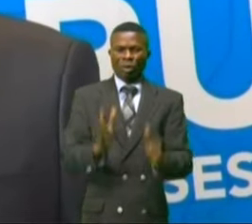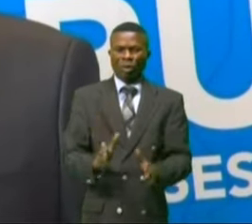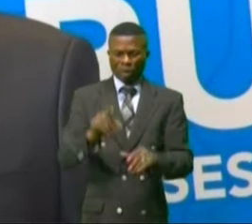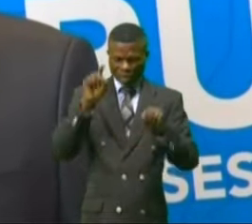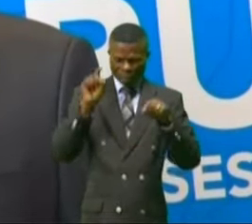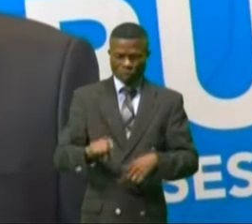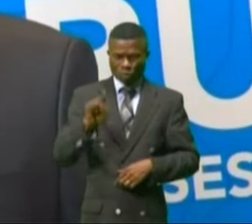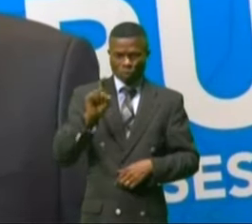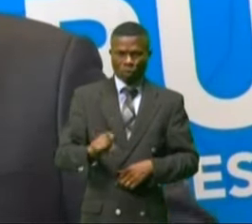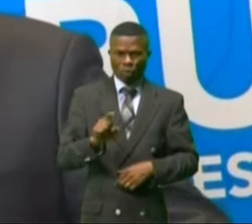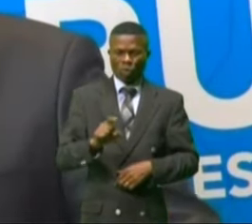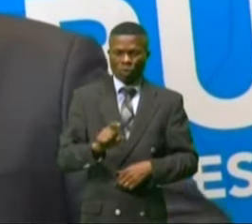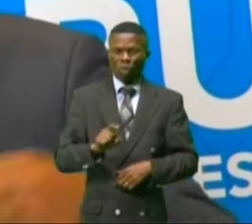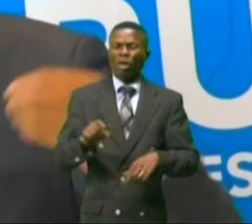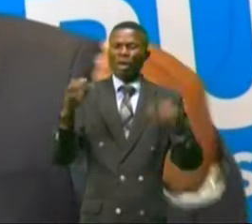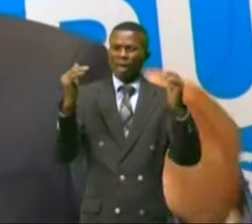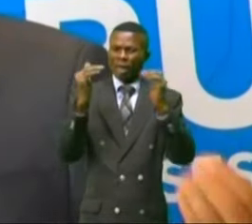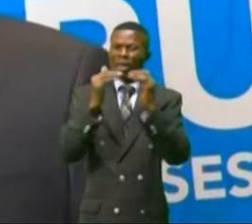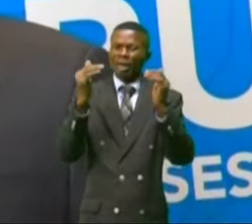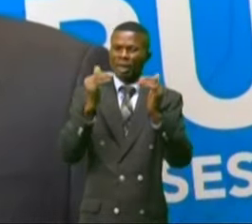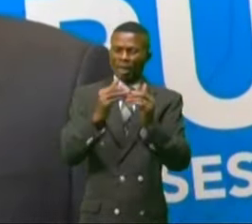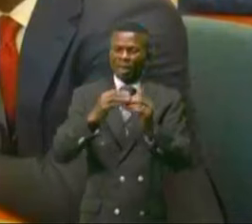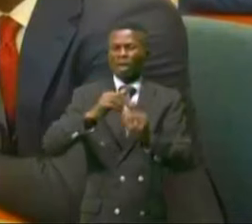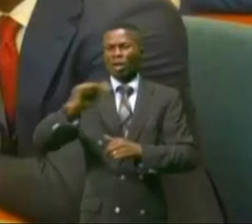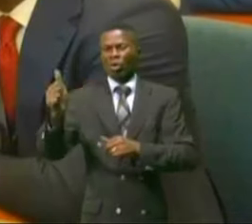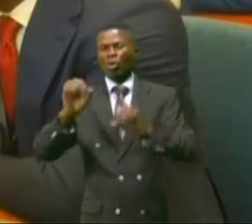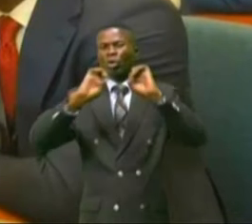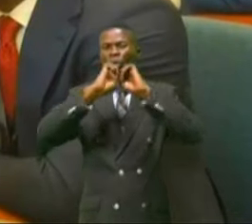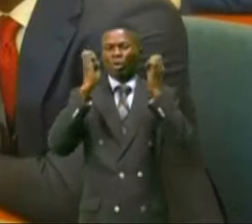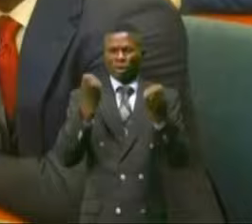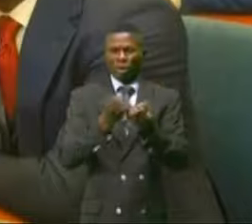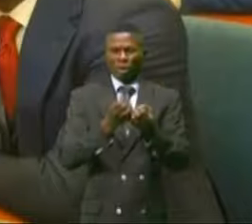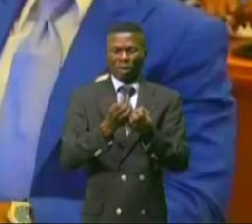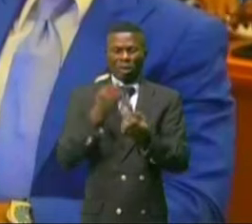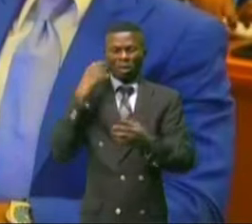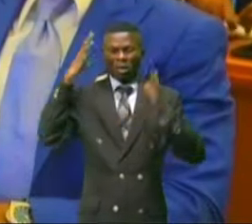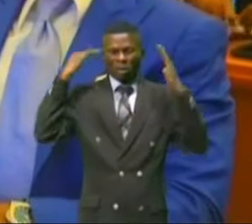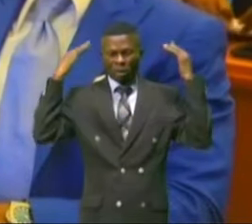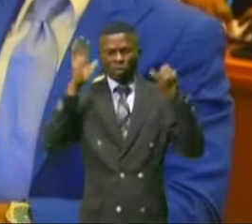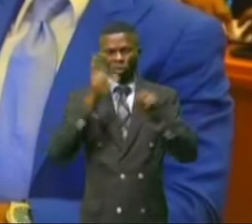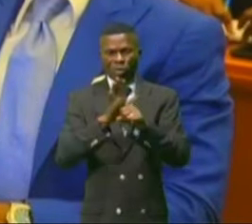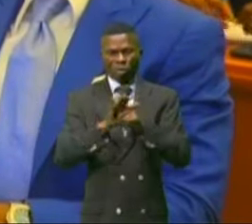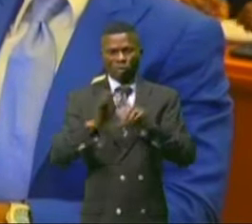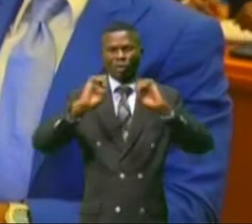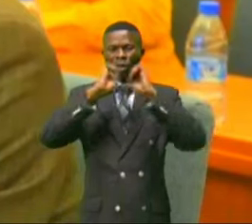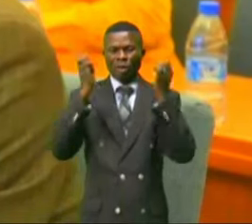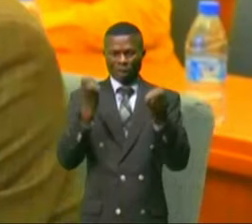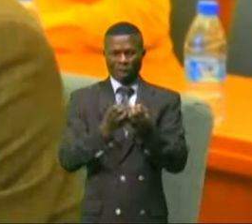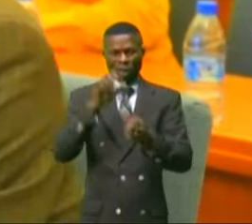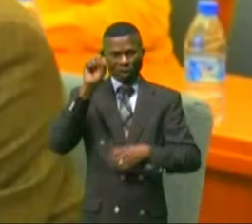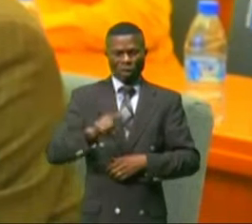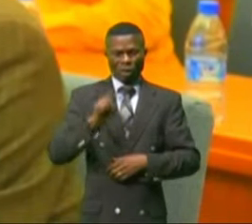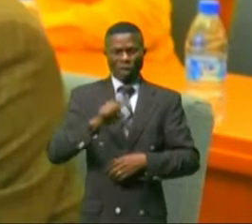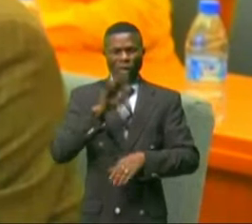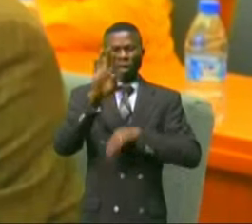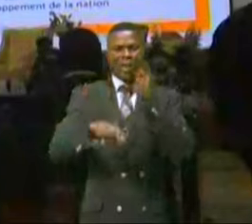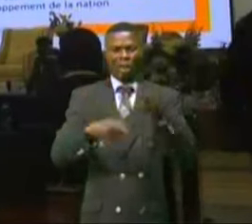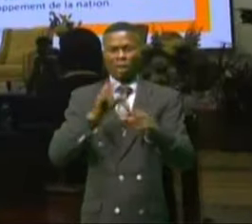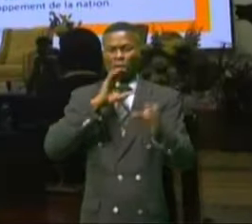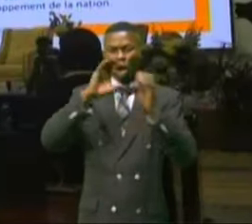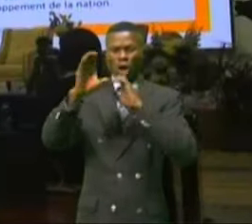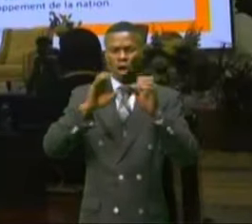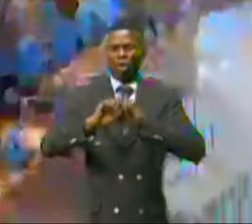être sur le marché comme toutes les autres entreprises. Trop de suspicions dominent au sein de l'entreprise. Il faut une démarche de